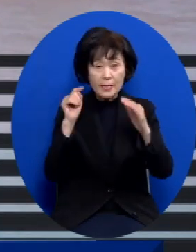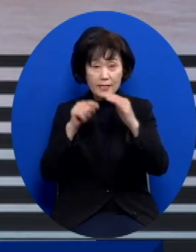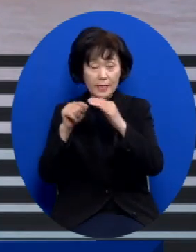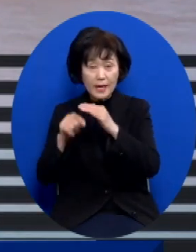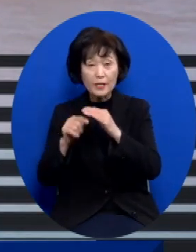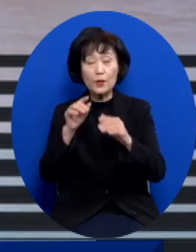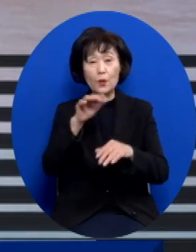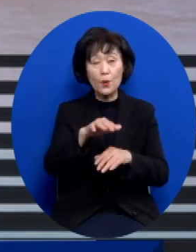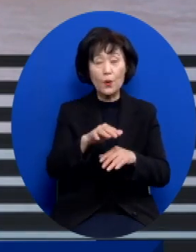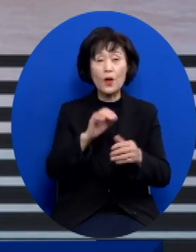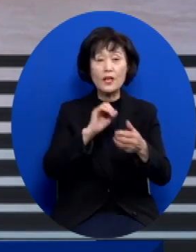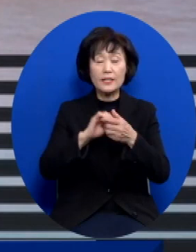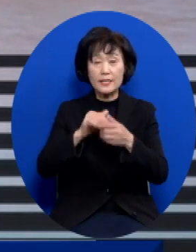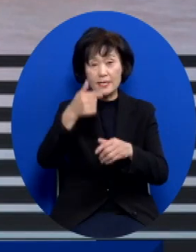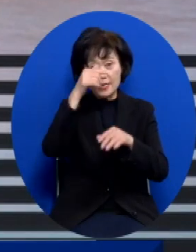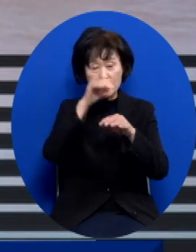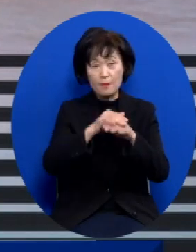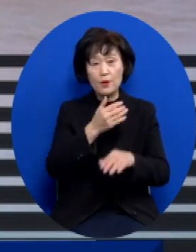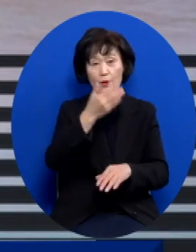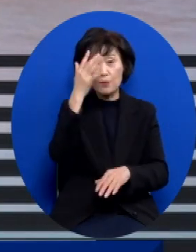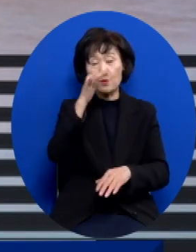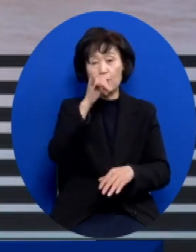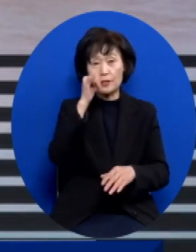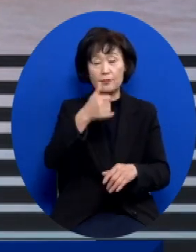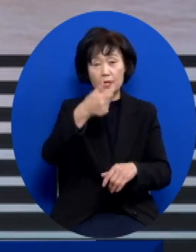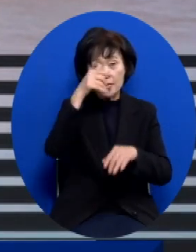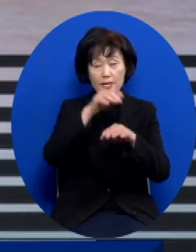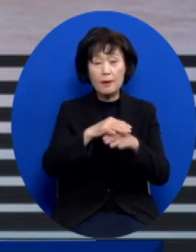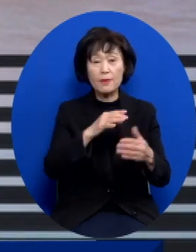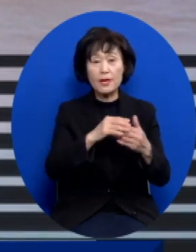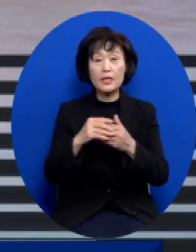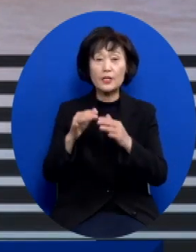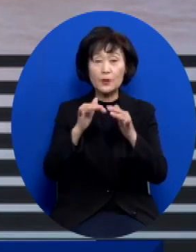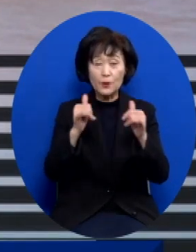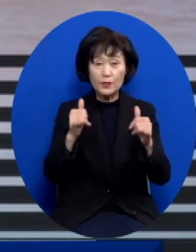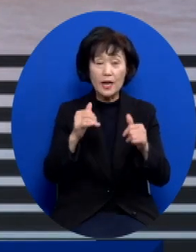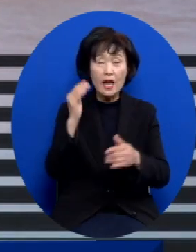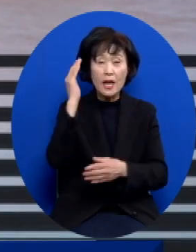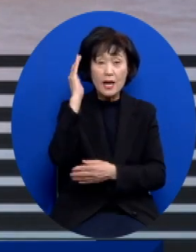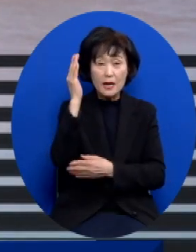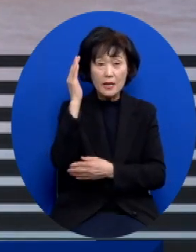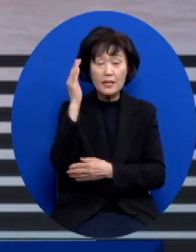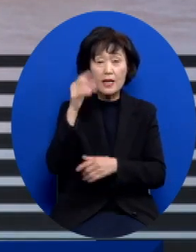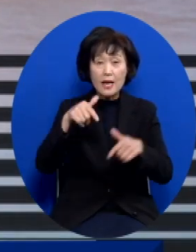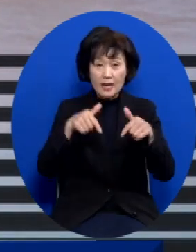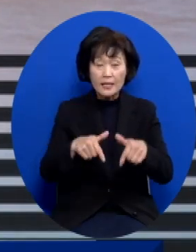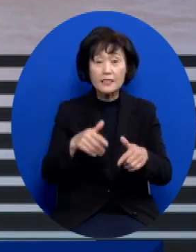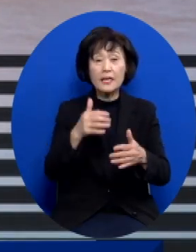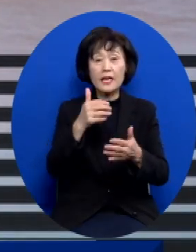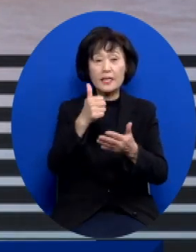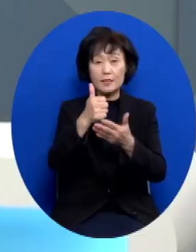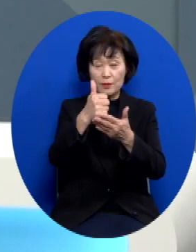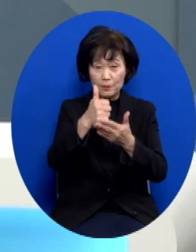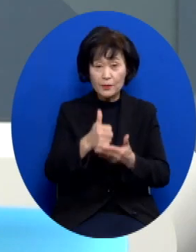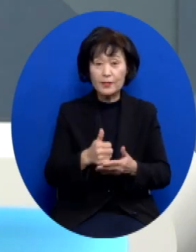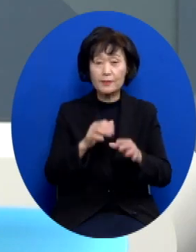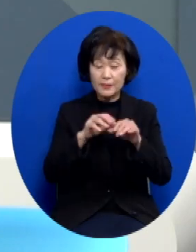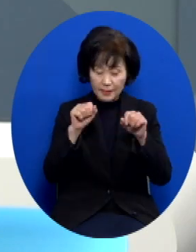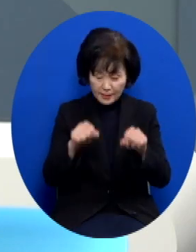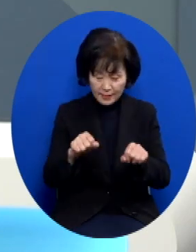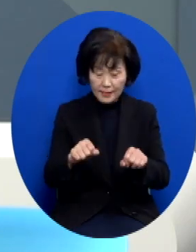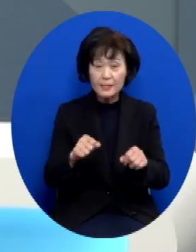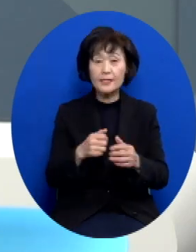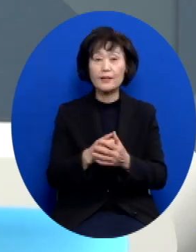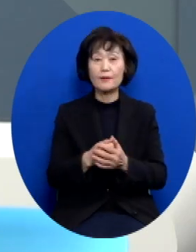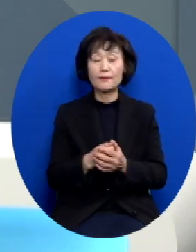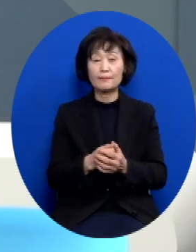있다고 합니다. 오늘은 제이어스 예배 인도자 현지의 간사님을 모시고 이야기 나눠보겠습니다. 안녕하세요.